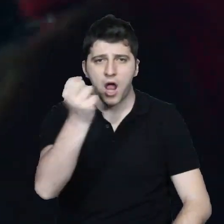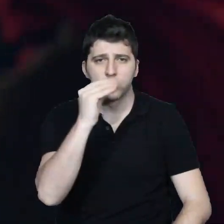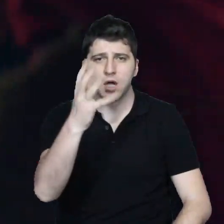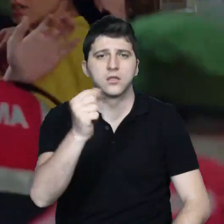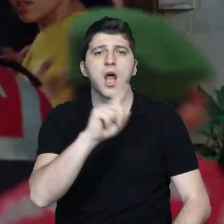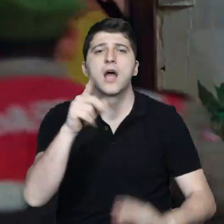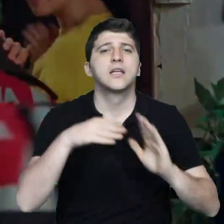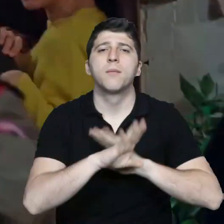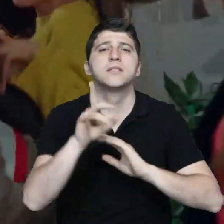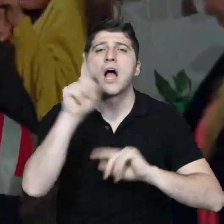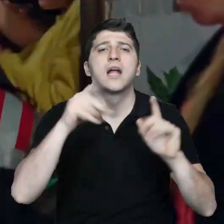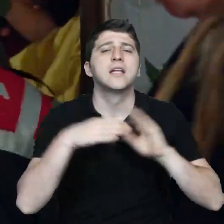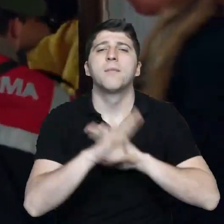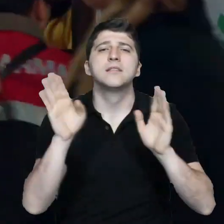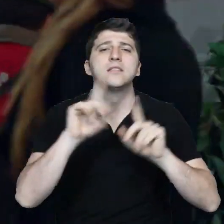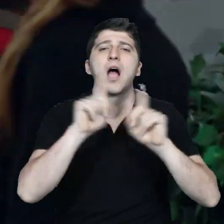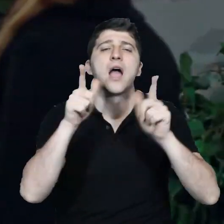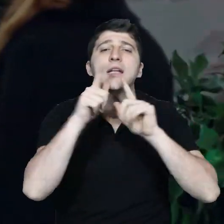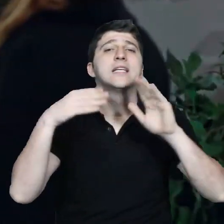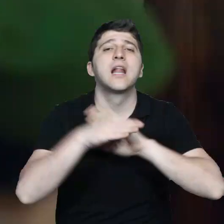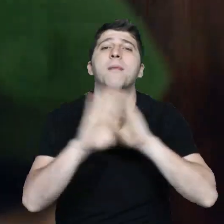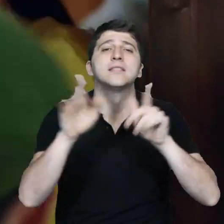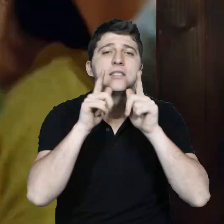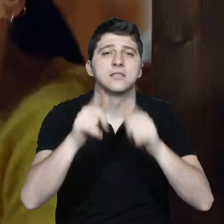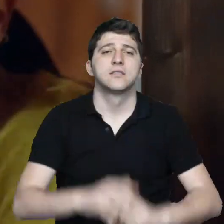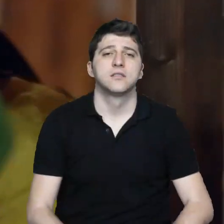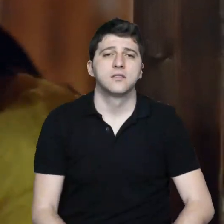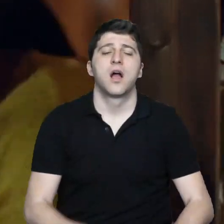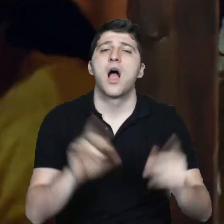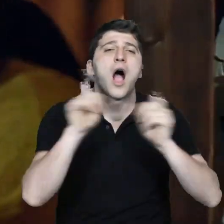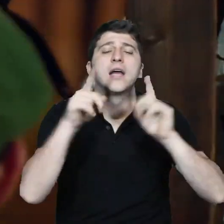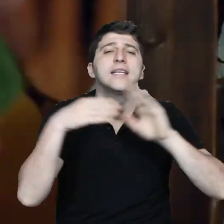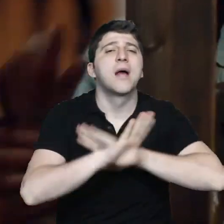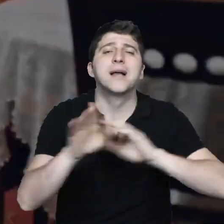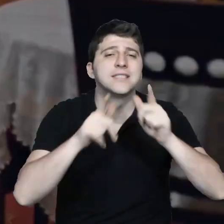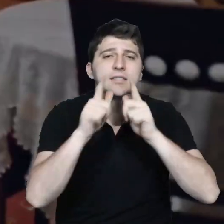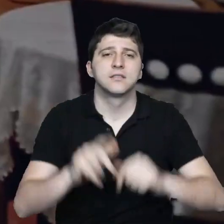içeri giremezsiniz. Hayır. İçeri giremezsiniz.